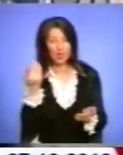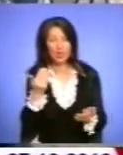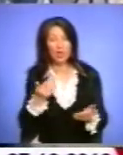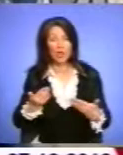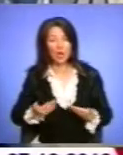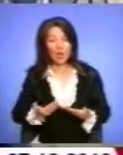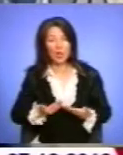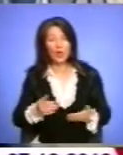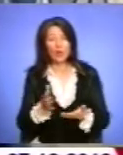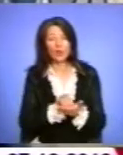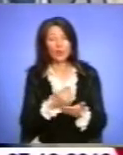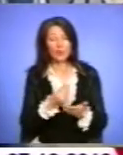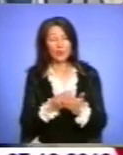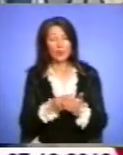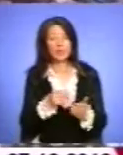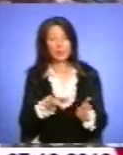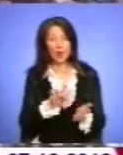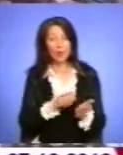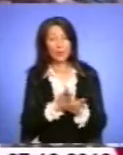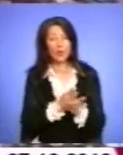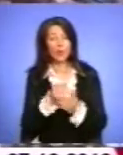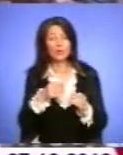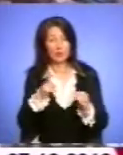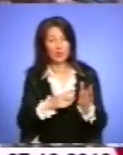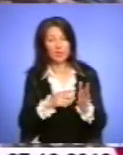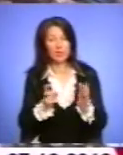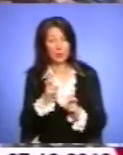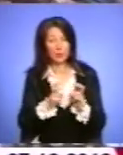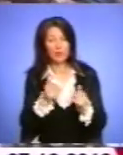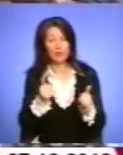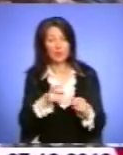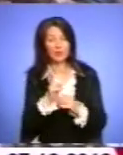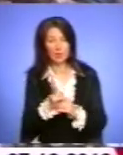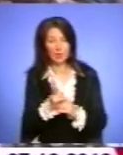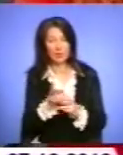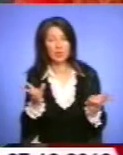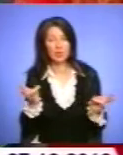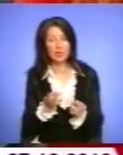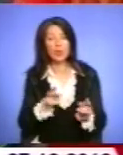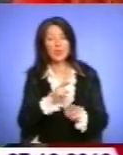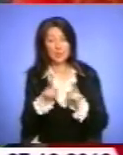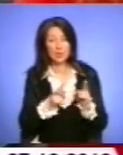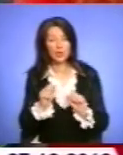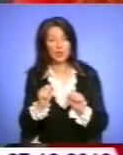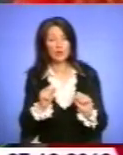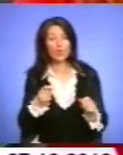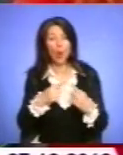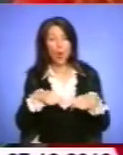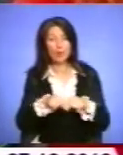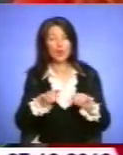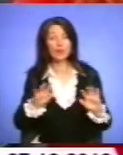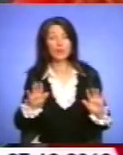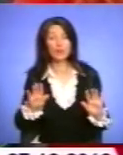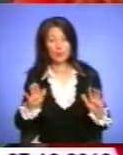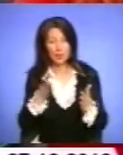підприємств, нині 12. Відтак, щоб вплинути на комунальників, залишається скаржитись у керівні органи. У разі нещасного випадку – подавати